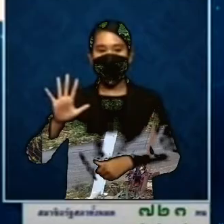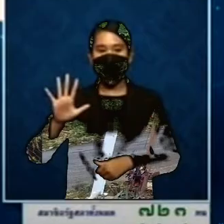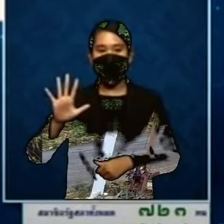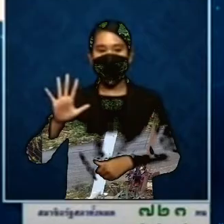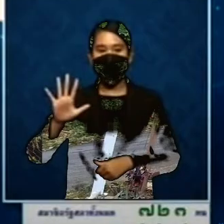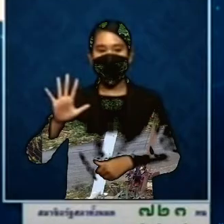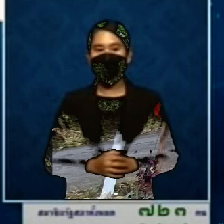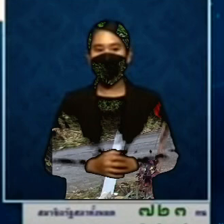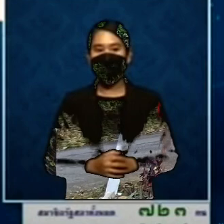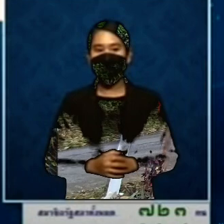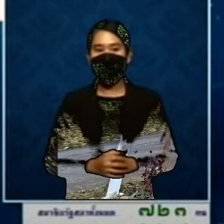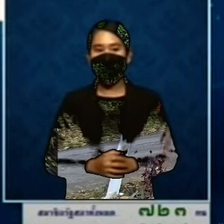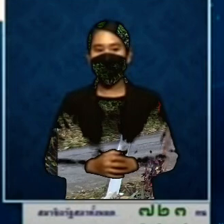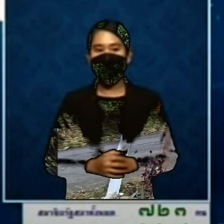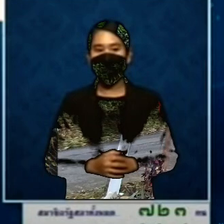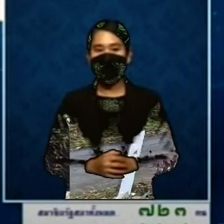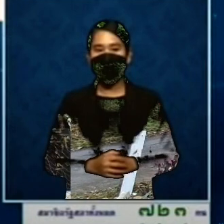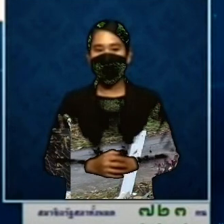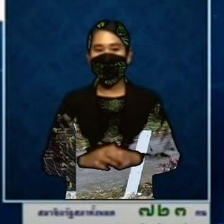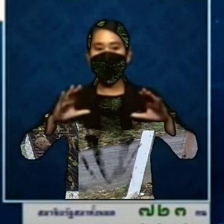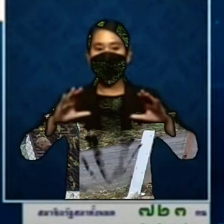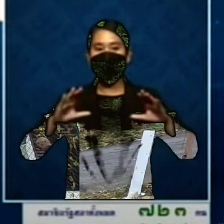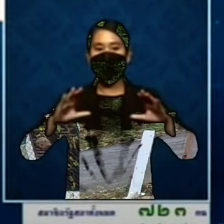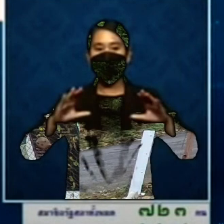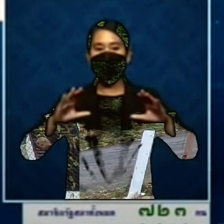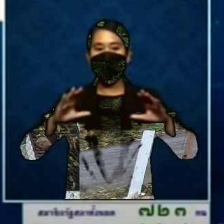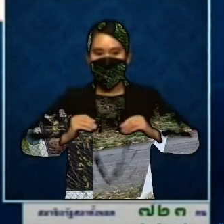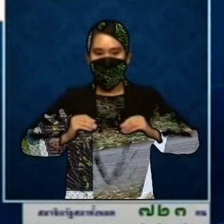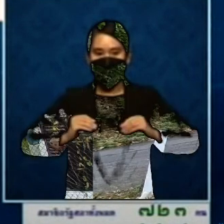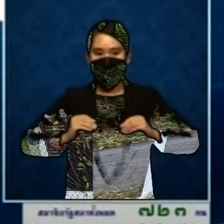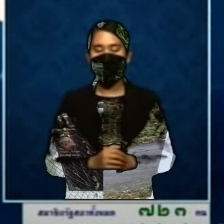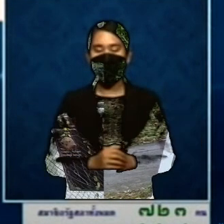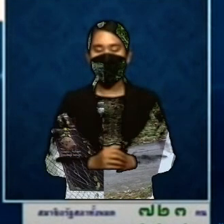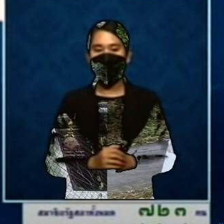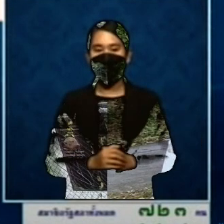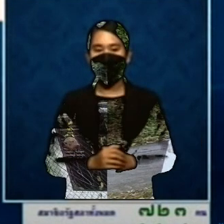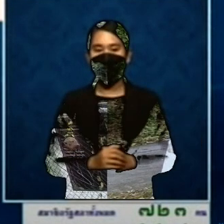ธนดิษฐกุล รับหลักการครับ